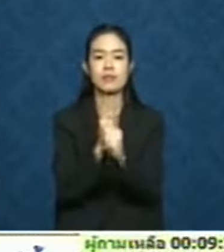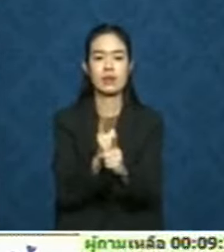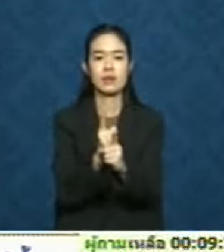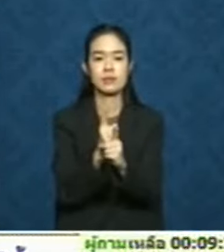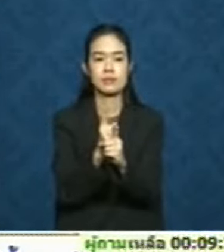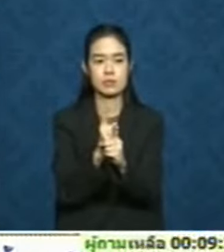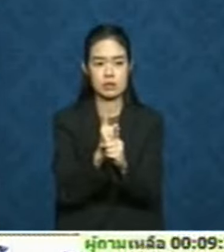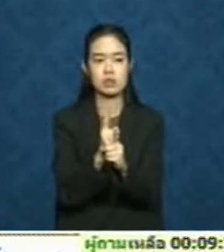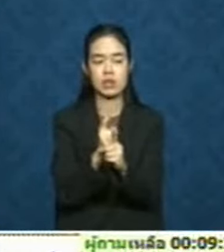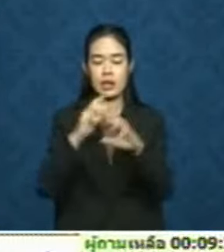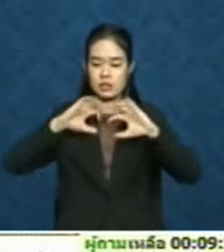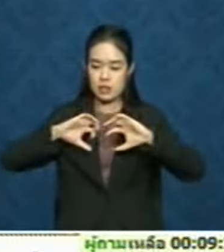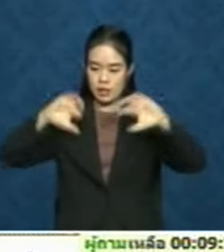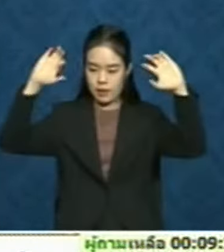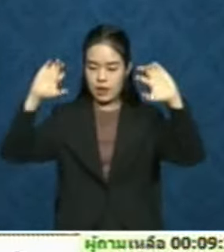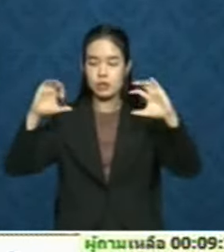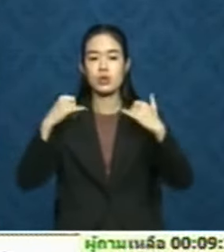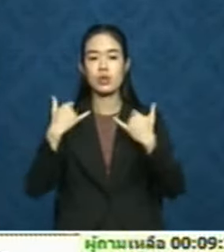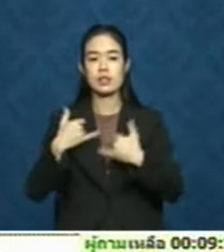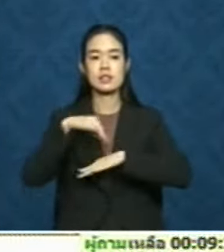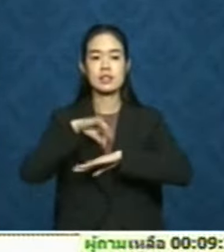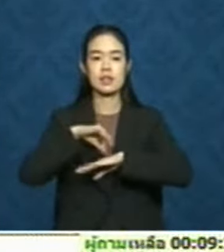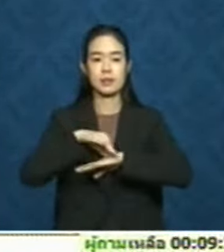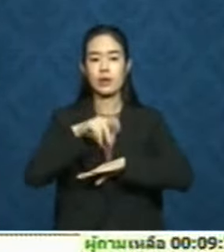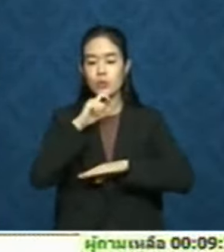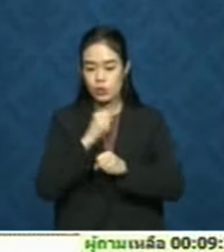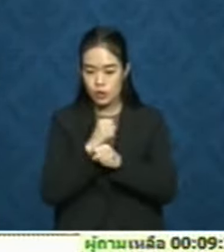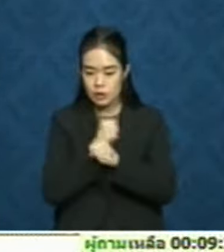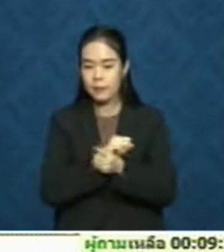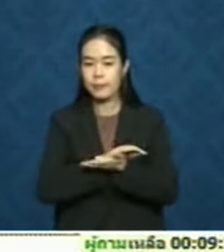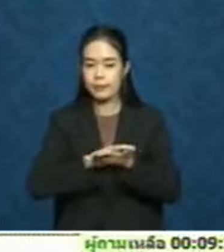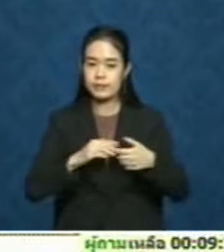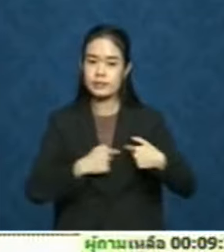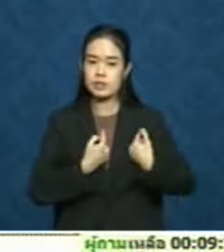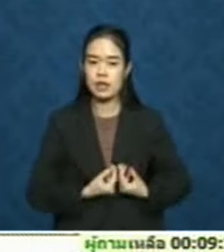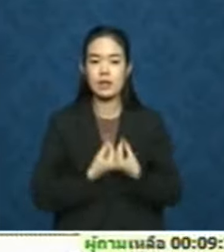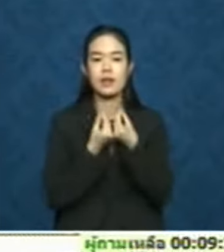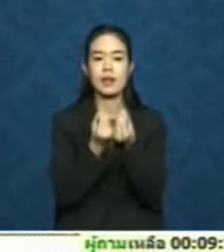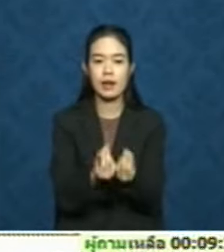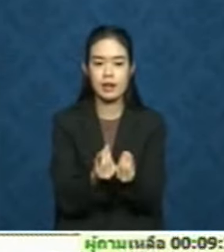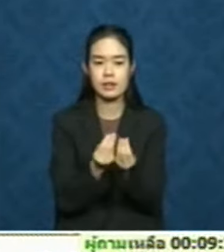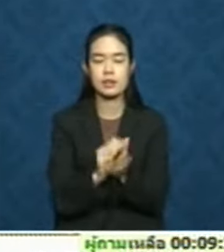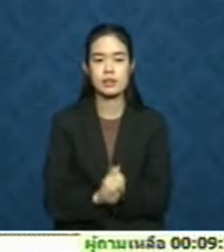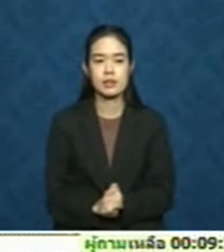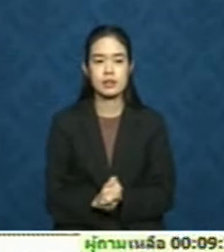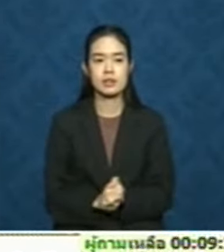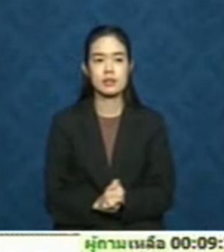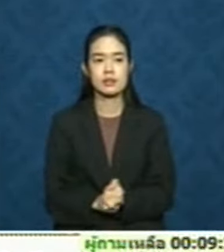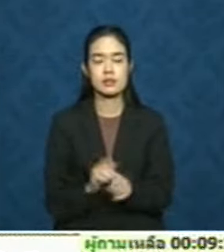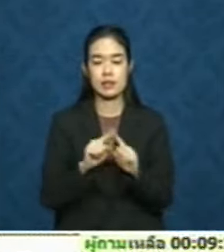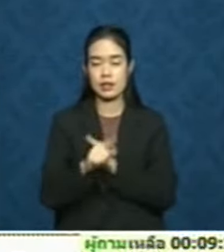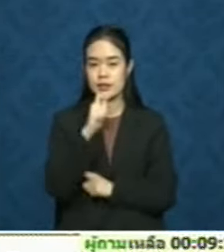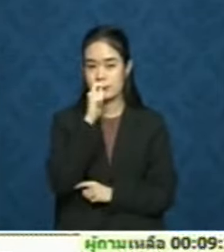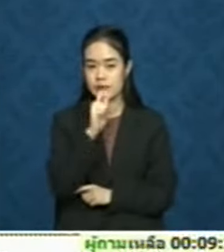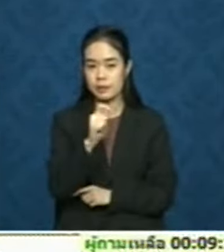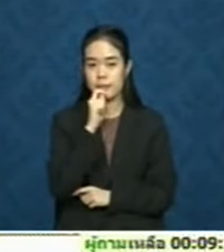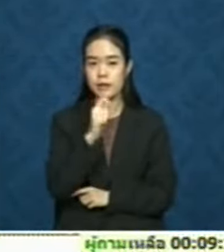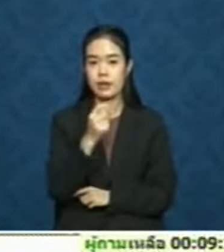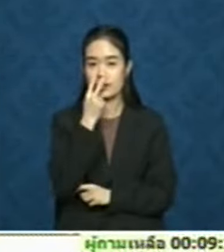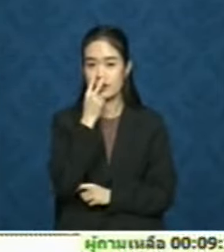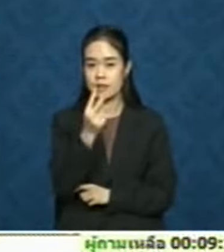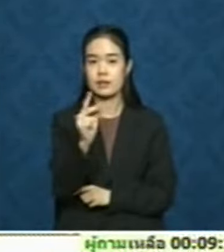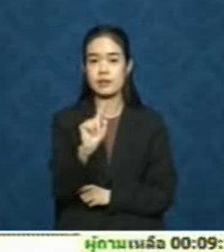จภายในรัฐบาลชุดนี้ผมก็ให้กำลังใจให้ทำให้ได้สำเร็จแต่ว่าสิ่งที่คำสัมภาษณ์ติดตามมา